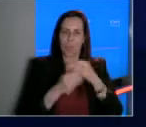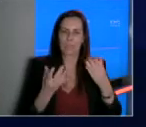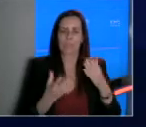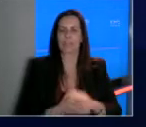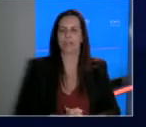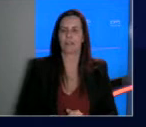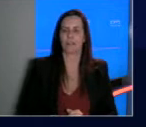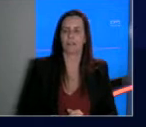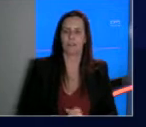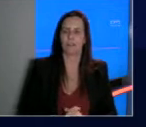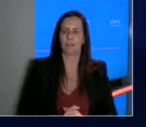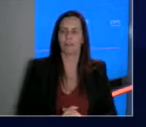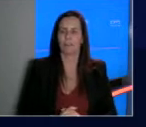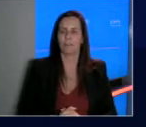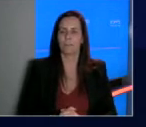בוא נסרה, דרור.